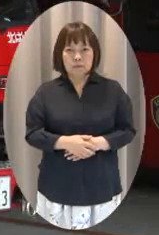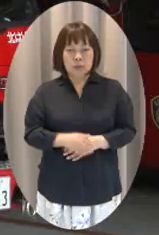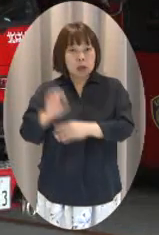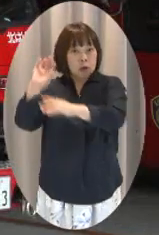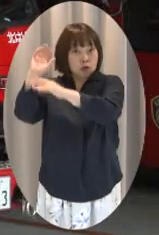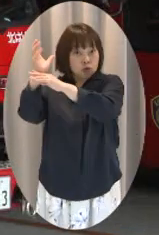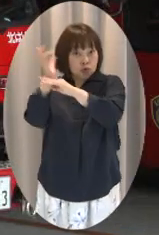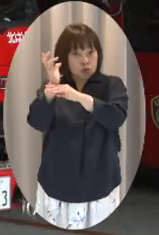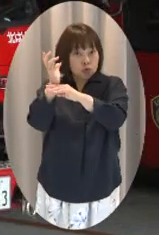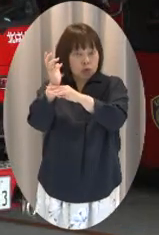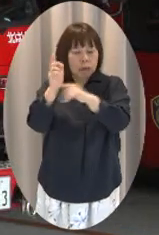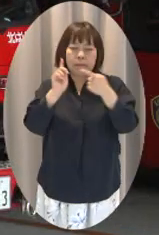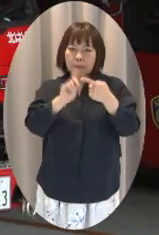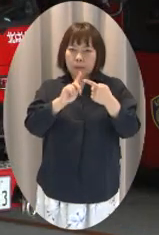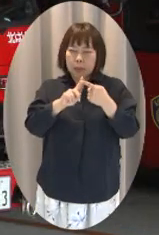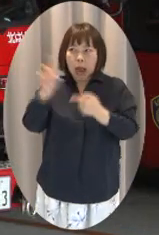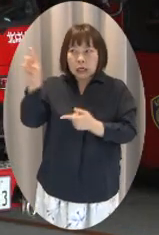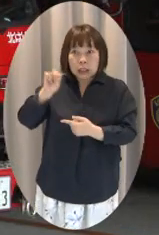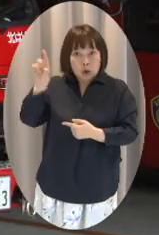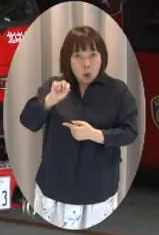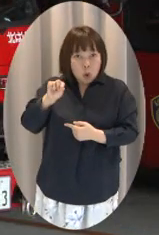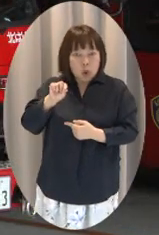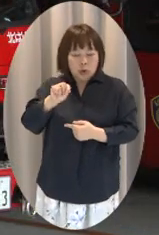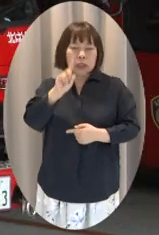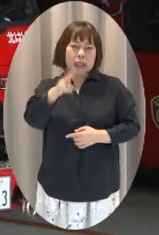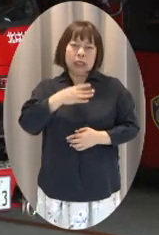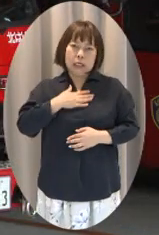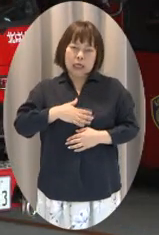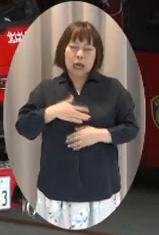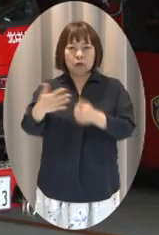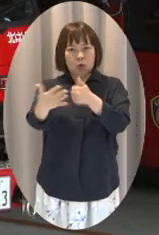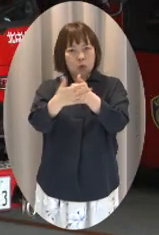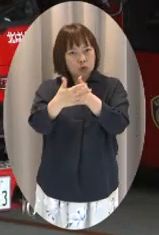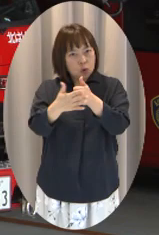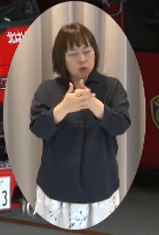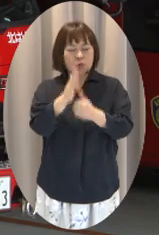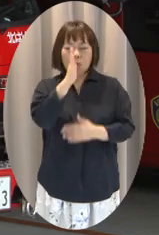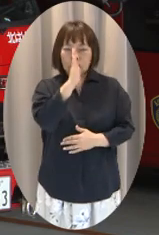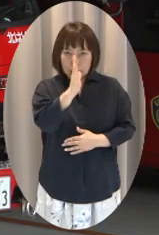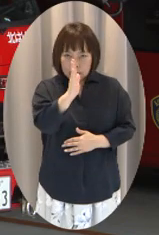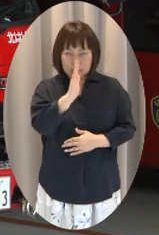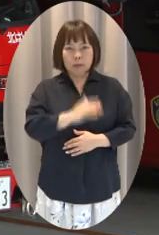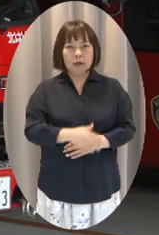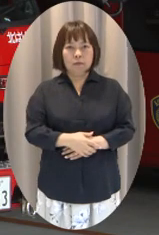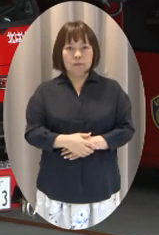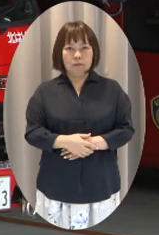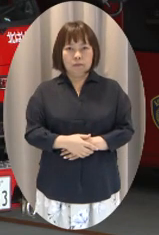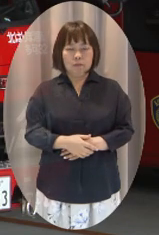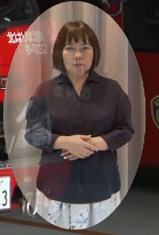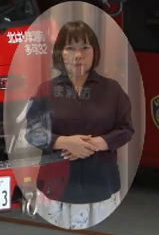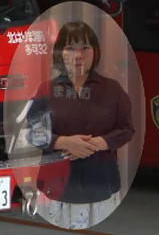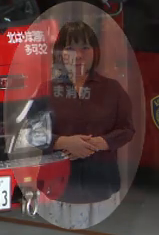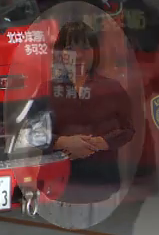救急車の適正利用についてご理解とご協力をよろしくお願いいたします。